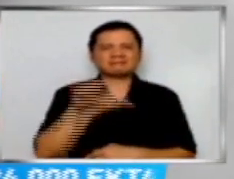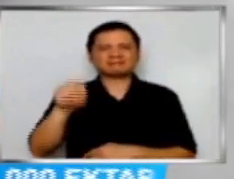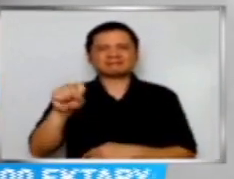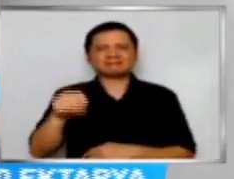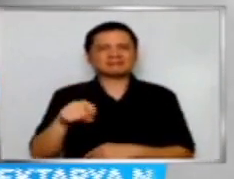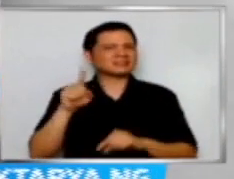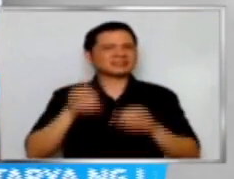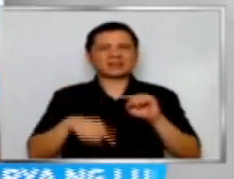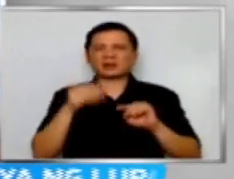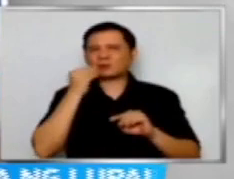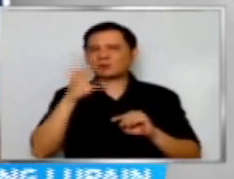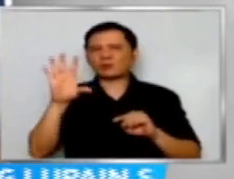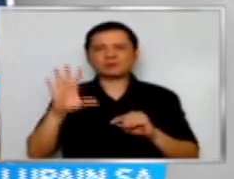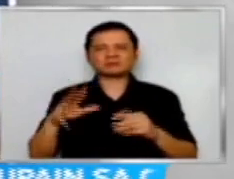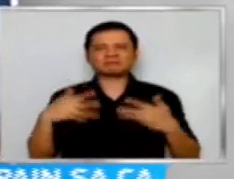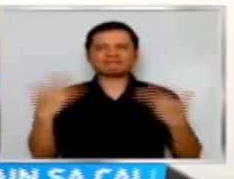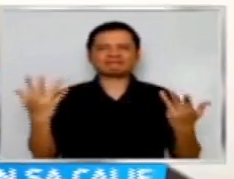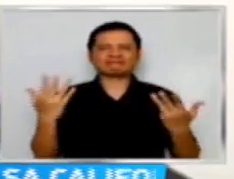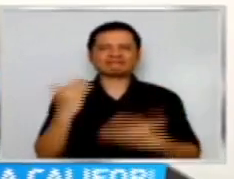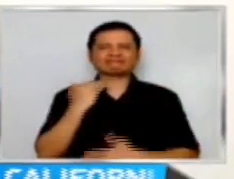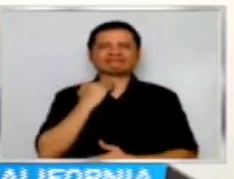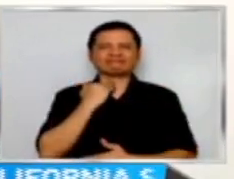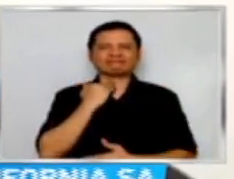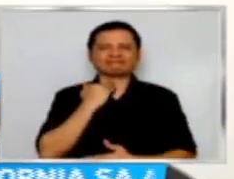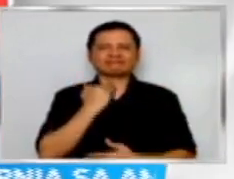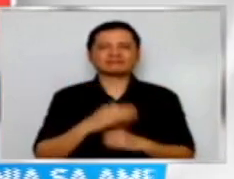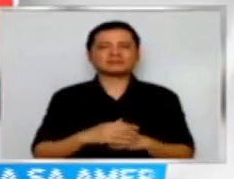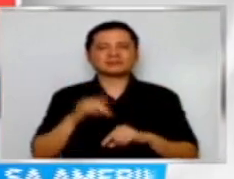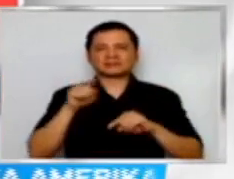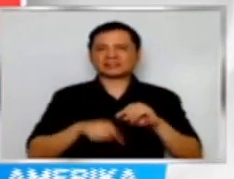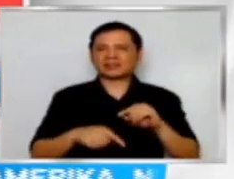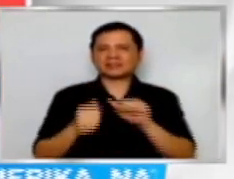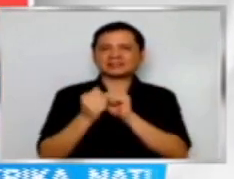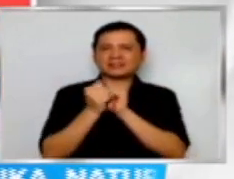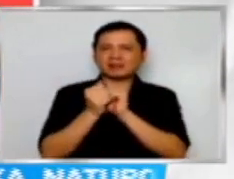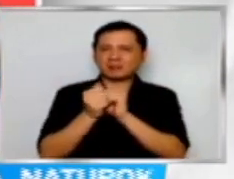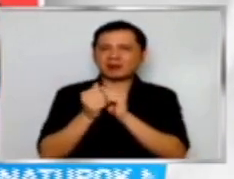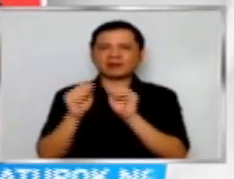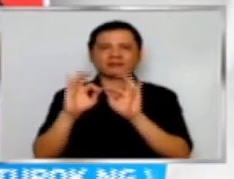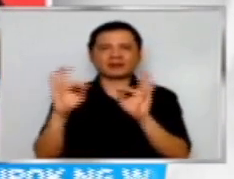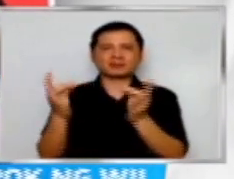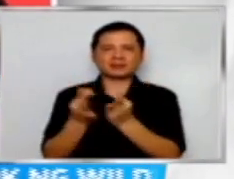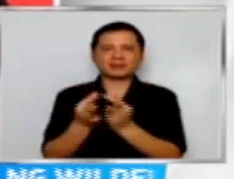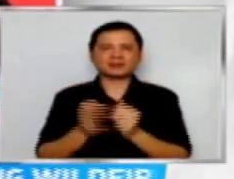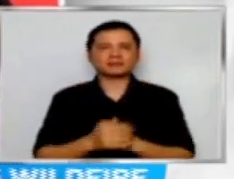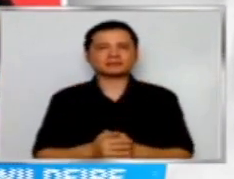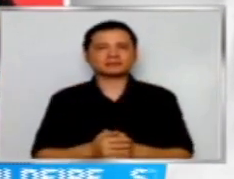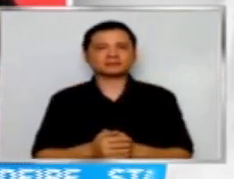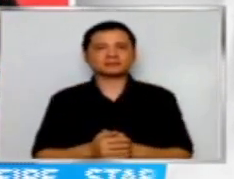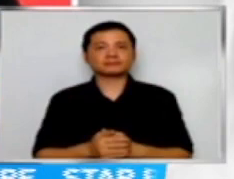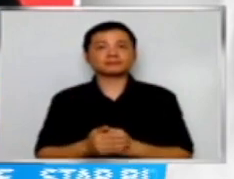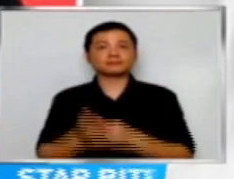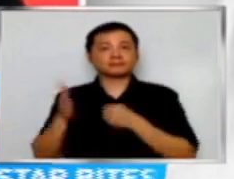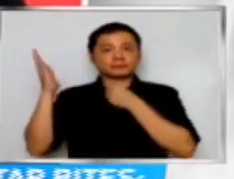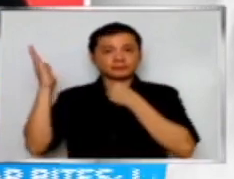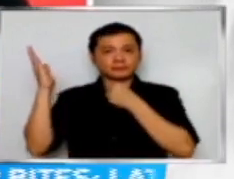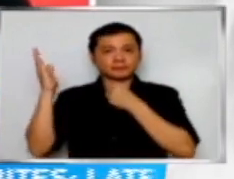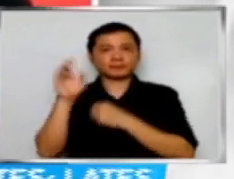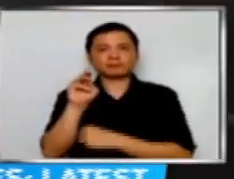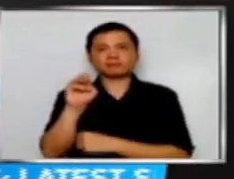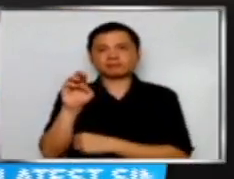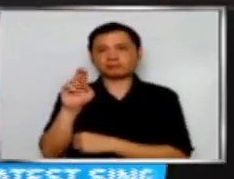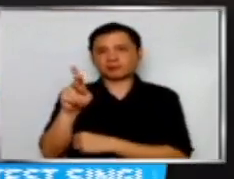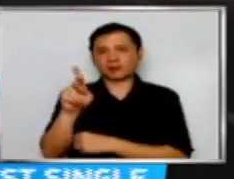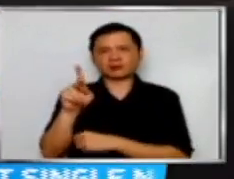makauwi, hindi makasama yung family mo. Isa lang si Mark sa napakaraming Pilipinong hindi pa rin makauwi mula